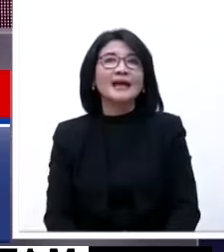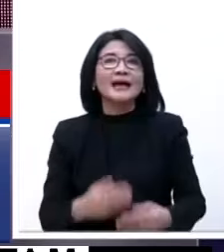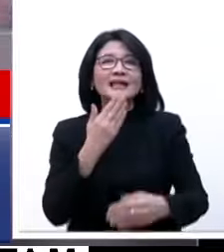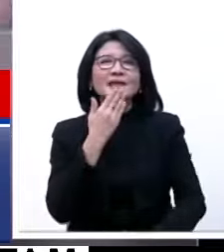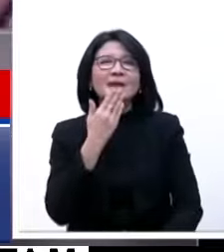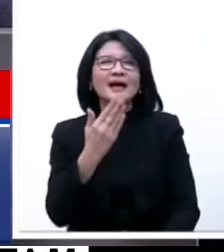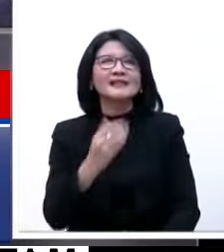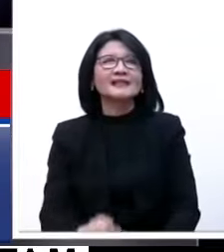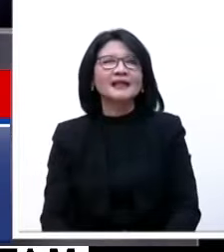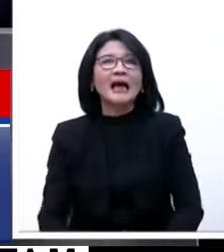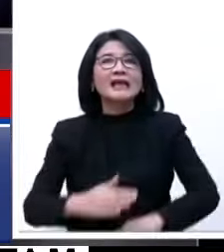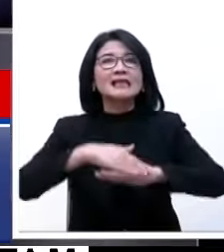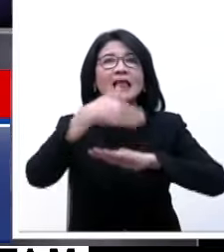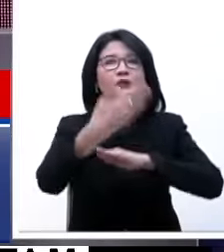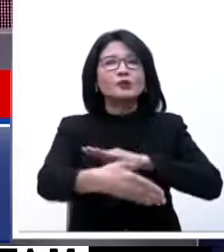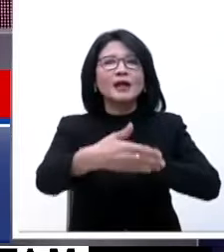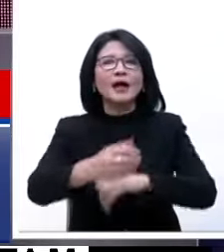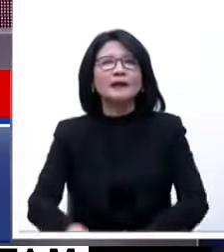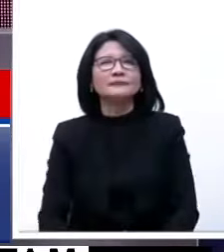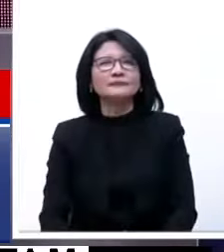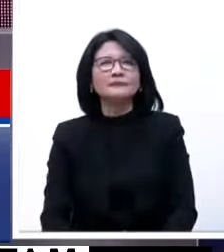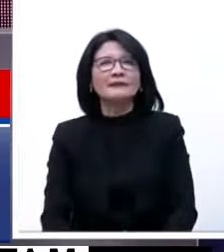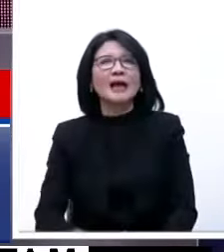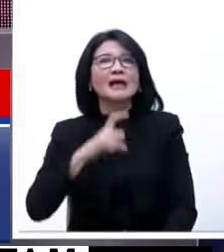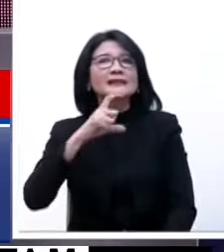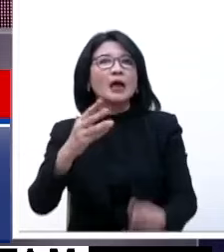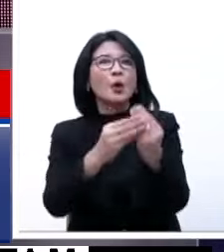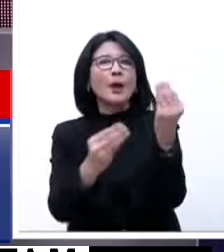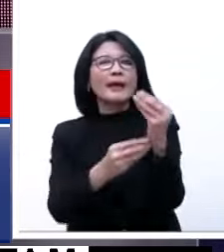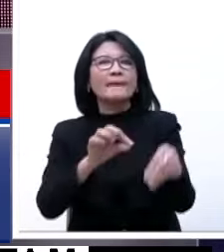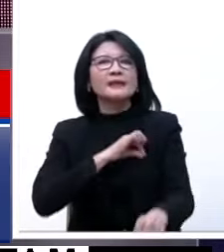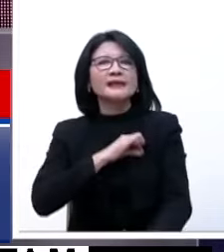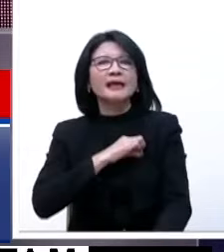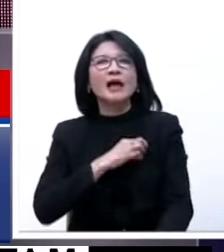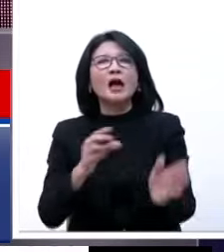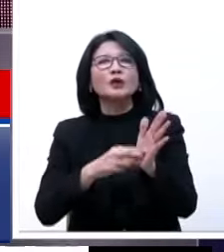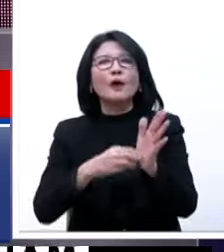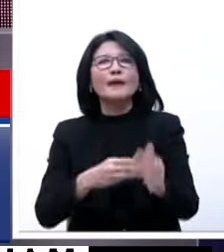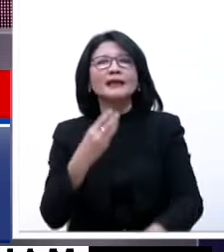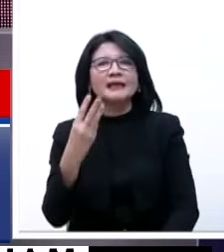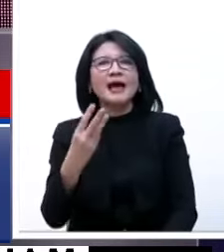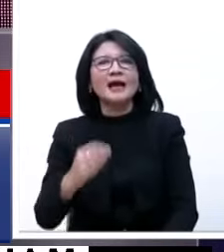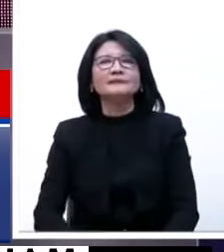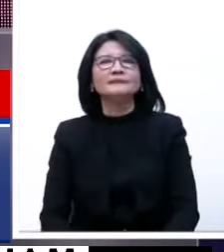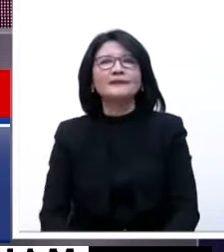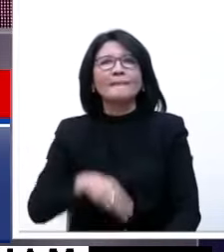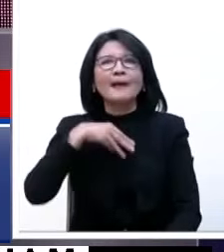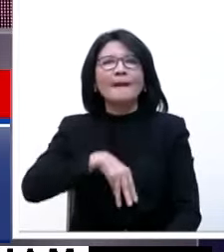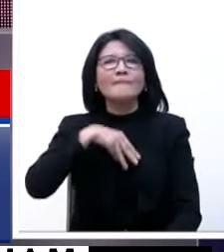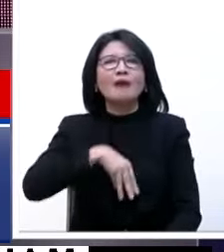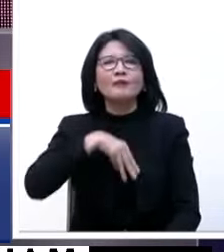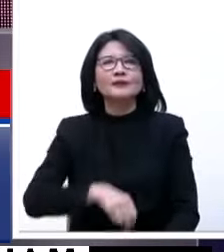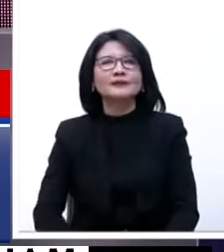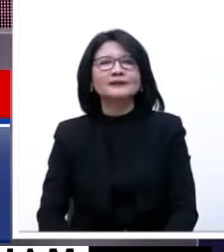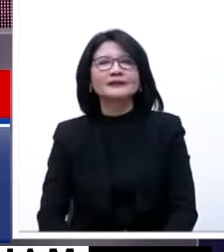Terima kasih selanjutnya kita kembali ke calon wakil presiden nomor urut 3 Bapak Mahfud MD kami persilakan untuk merespons